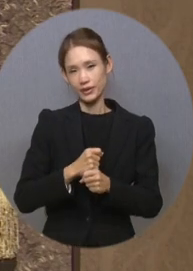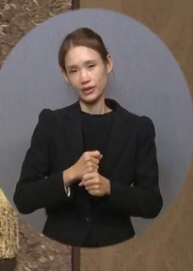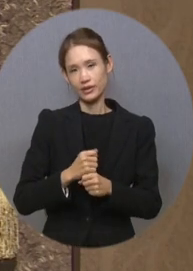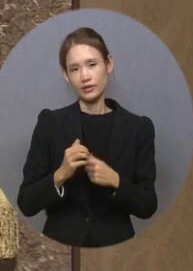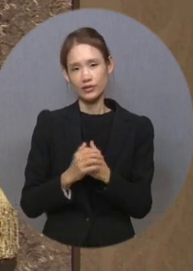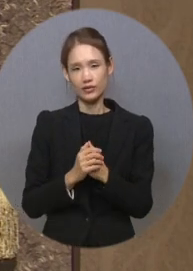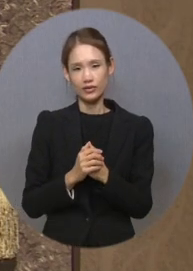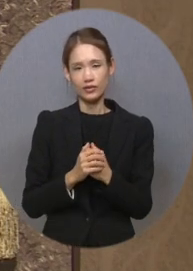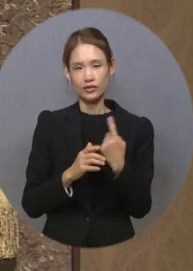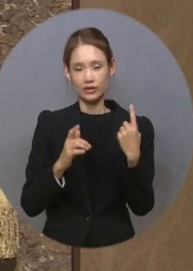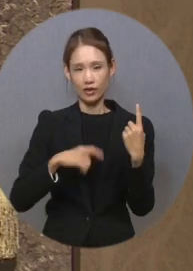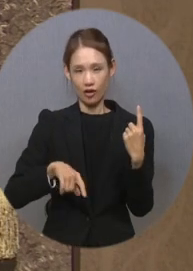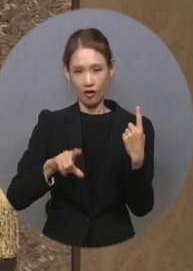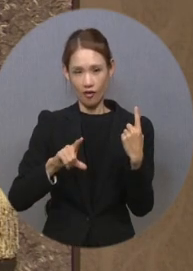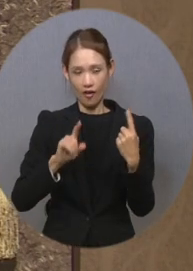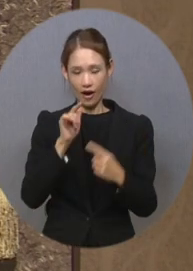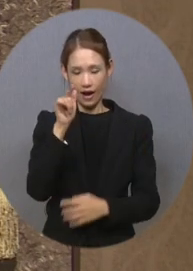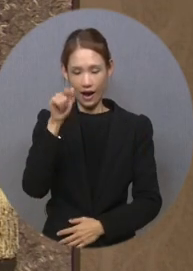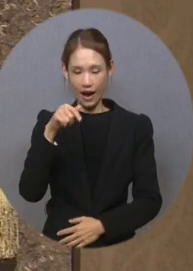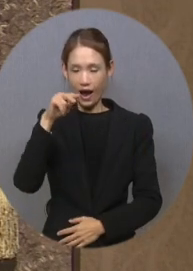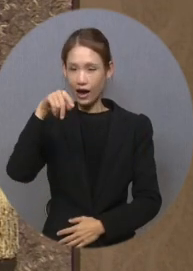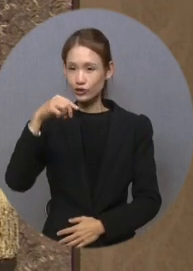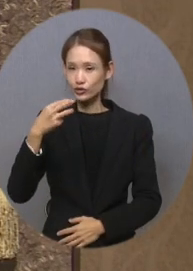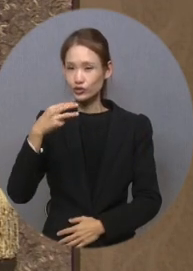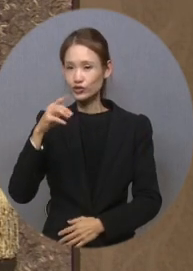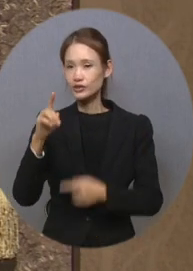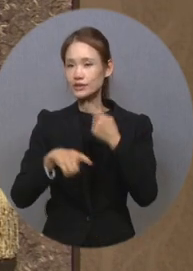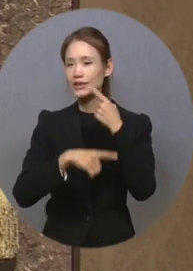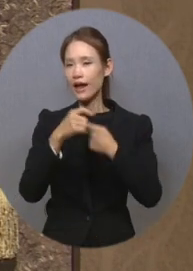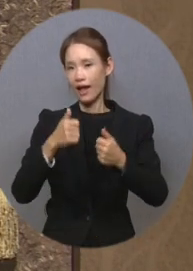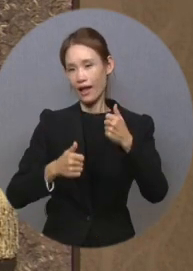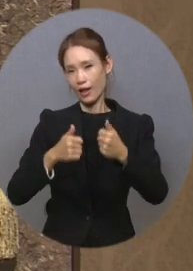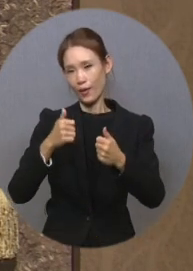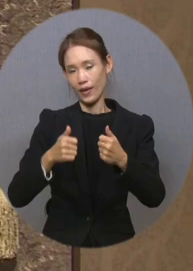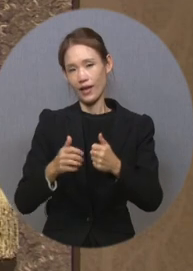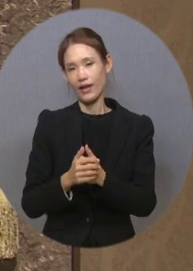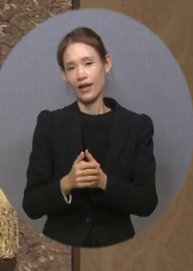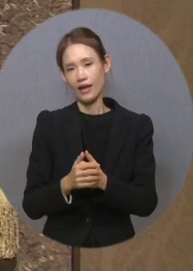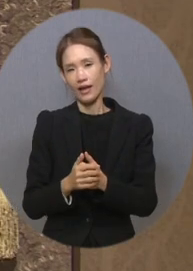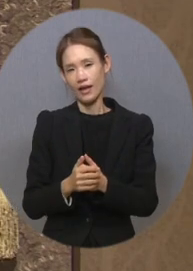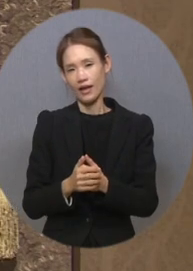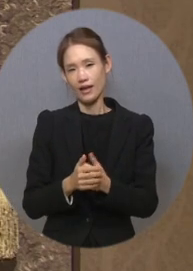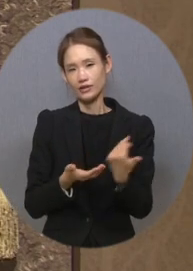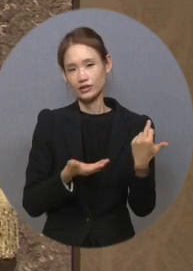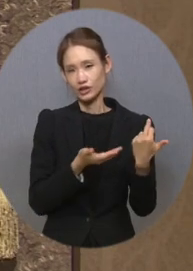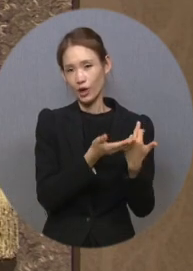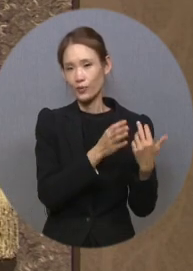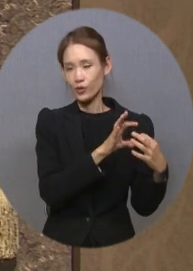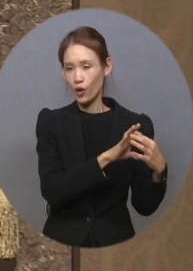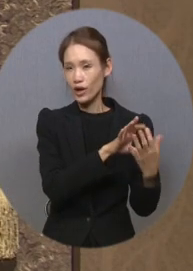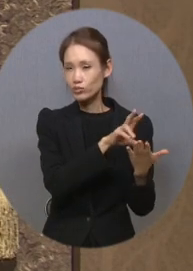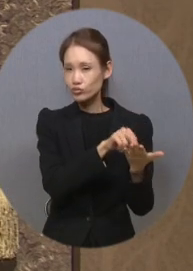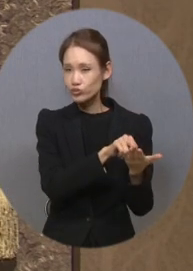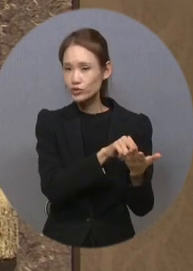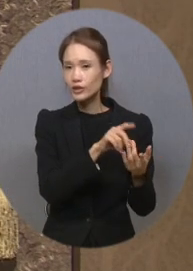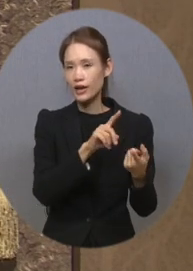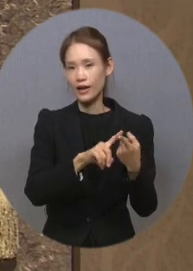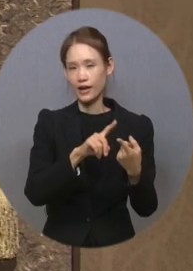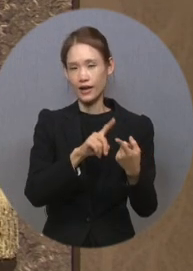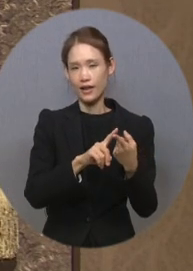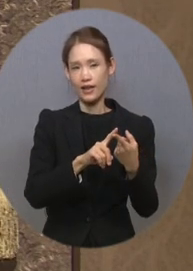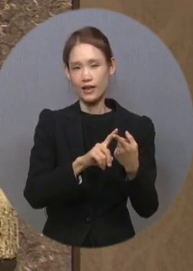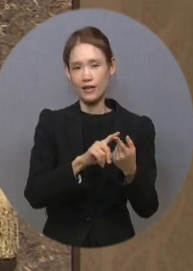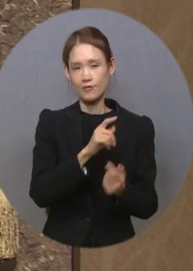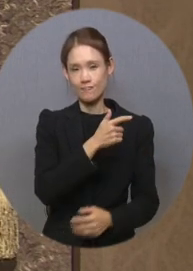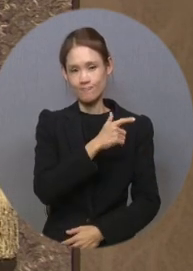또가 하나가 이제 학술 대회. 각 나라 전문가들이 우리 섬의 문제에 대한 그런 학술적인 이런